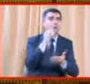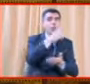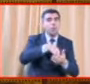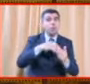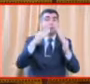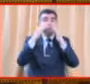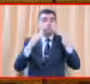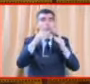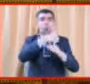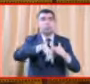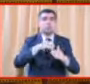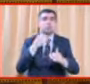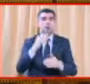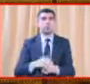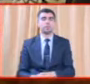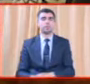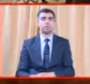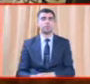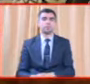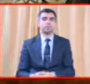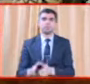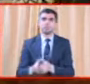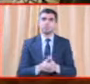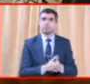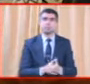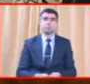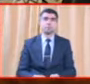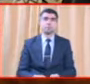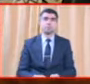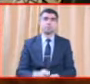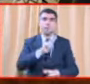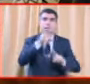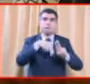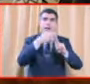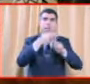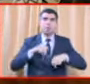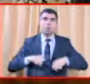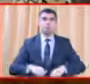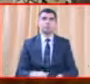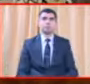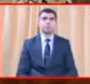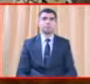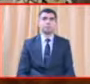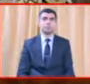الدواوير والتجمعات السكنية؟ شكرا. شكرا سيد النائب المحترم. كلمة لكم سيد الوزير، تفضلوا.